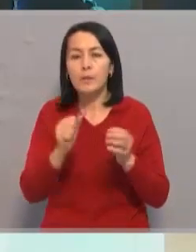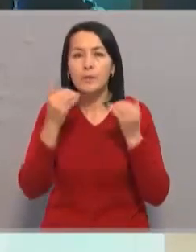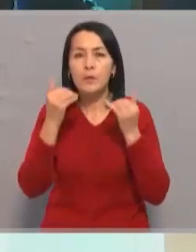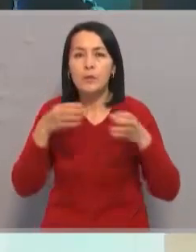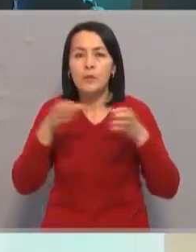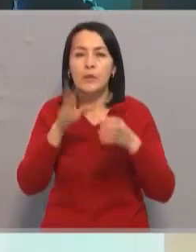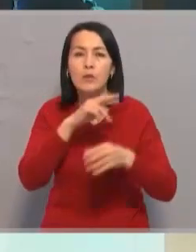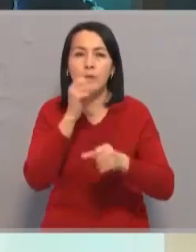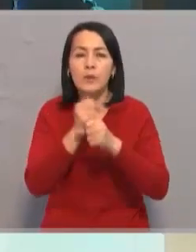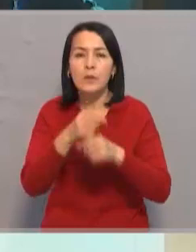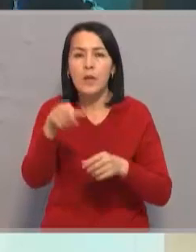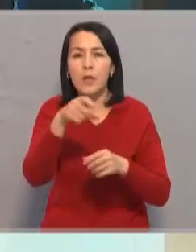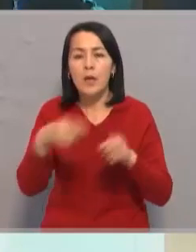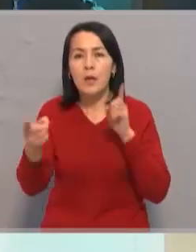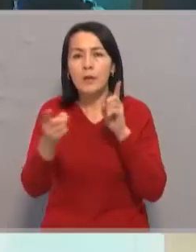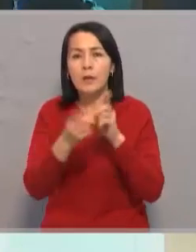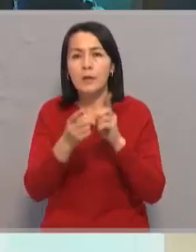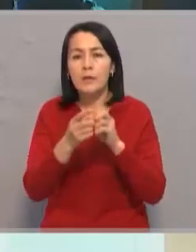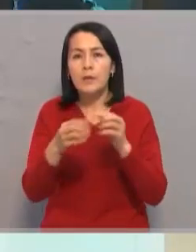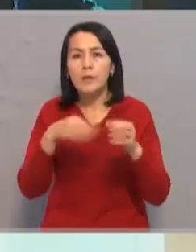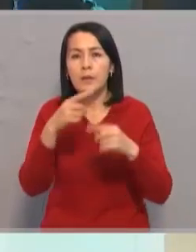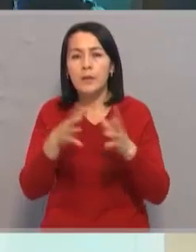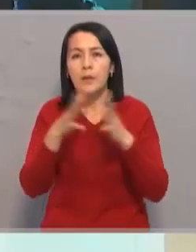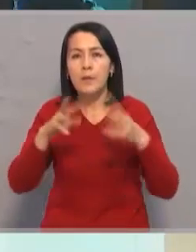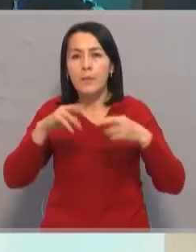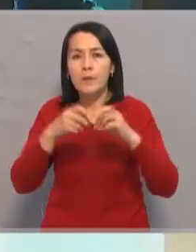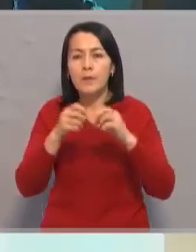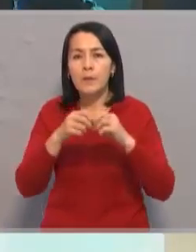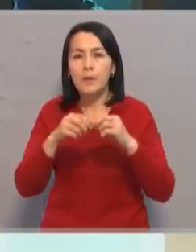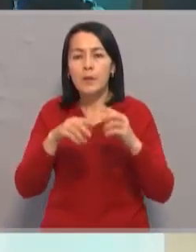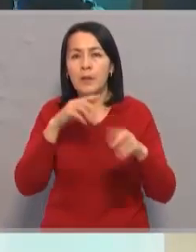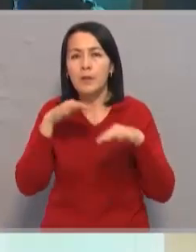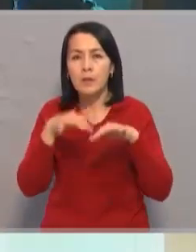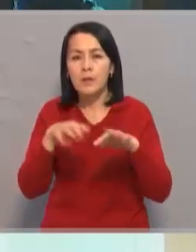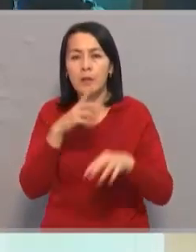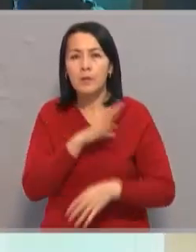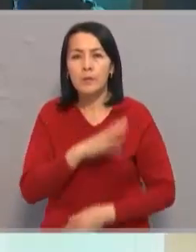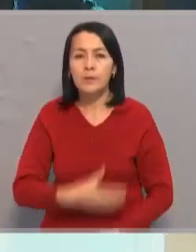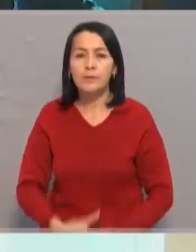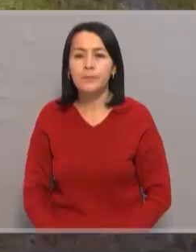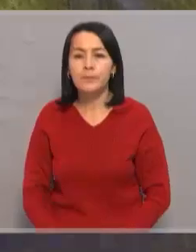осы салада еңбек етіп жүрген азаматтармен кездесіп, келелі мәселелерді үкіметке жеткізетінін айтты.